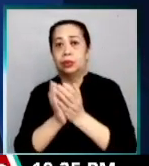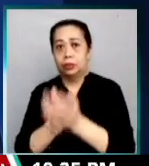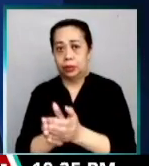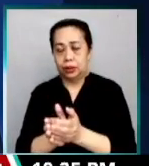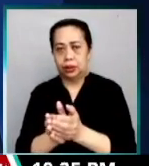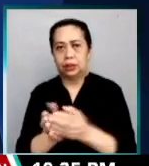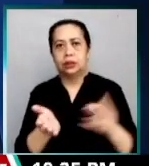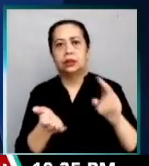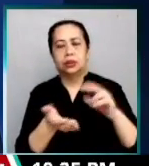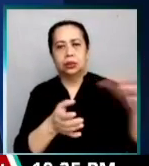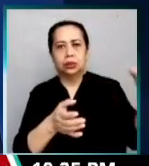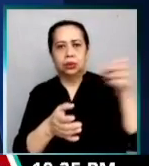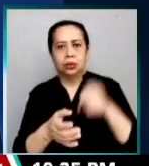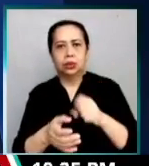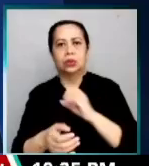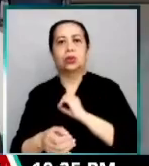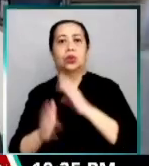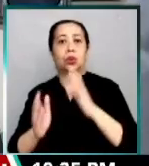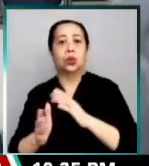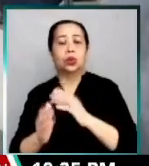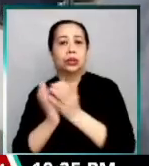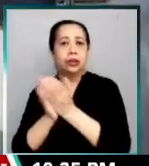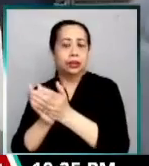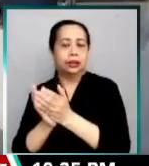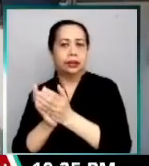ng may-ari ng MT Princess Empress.